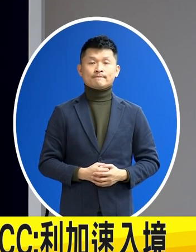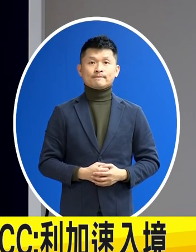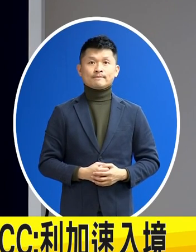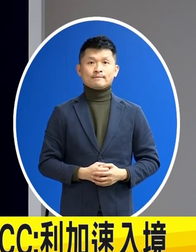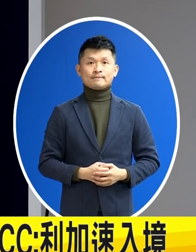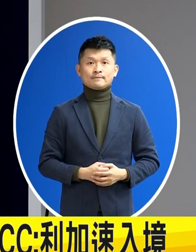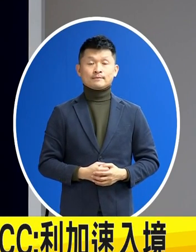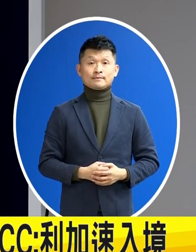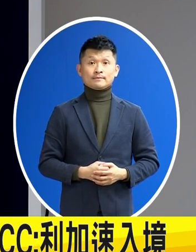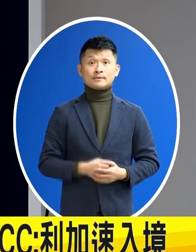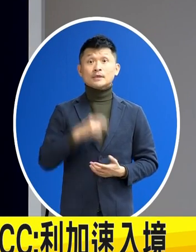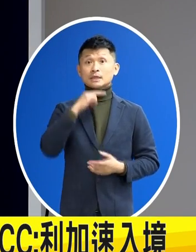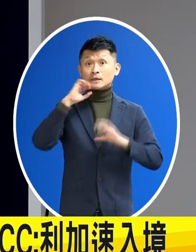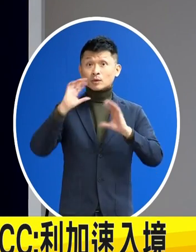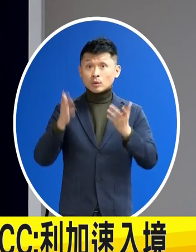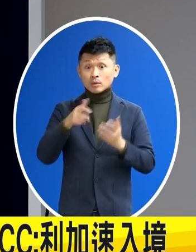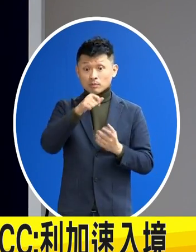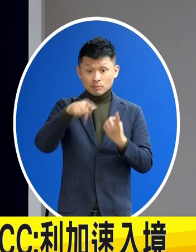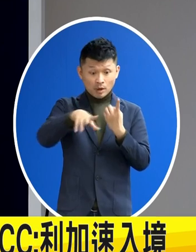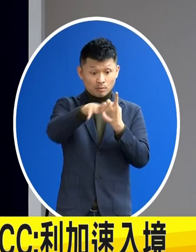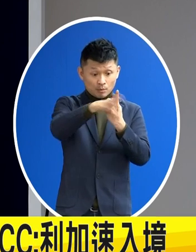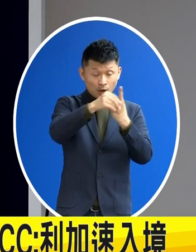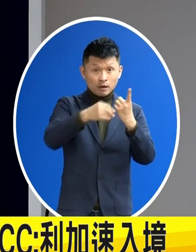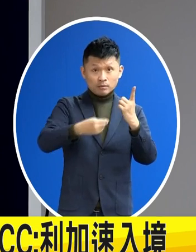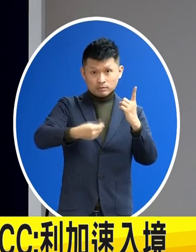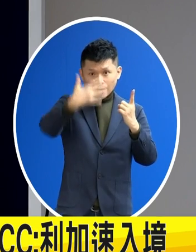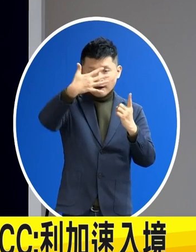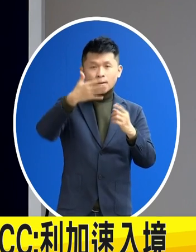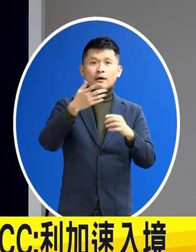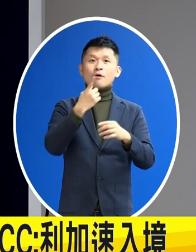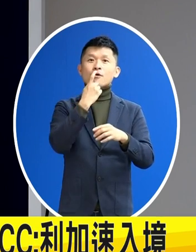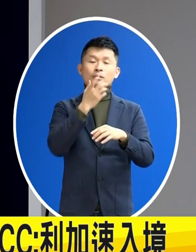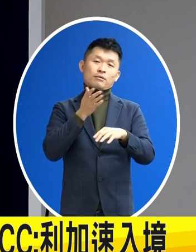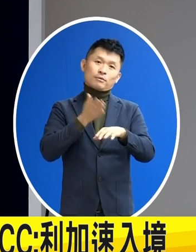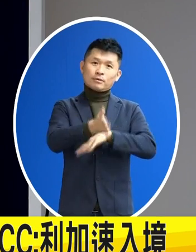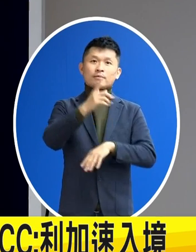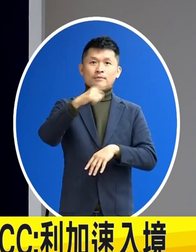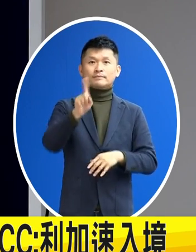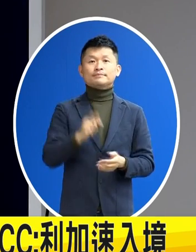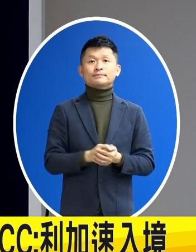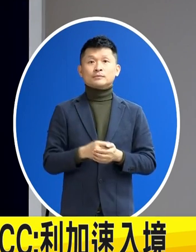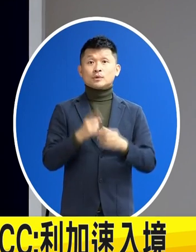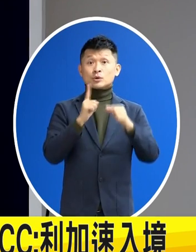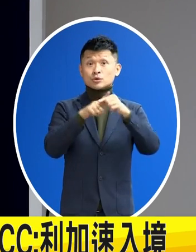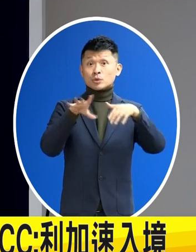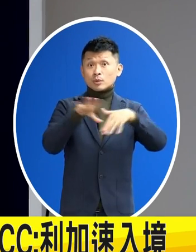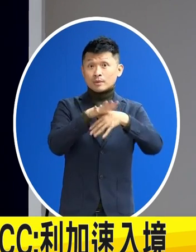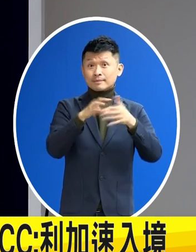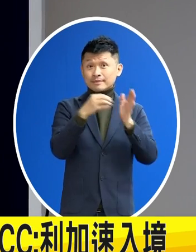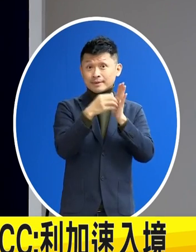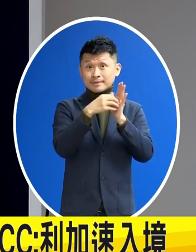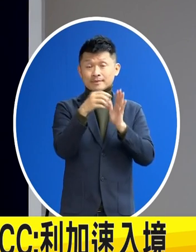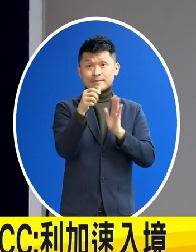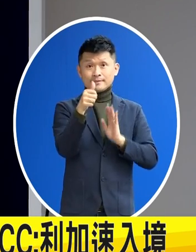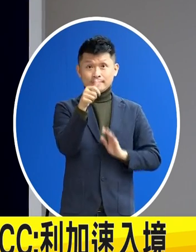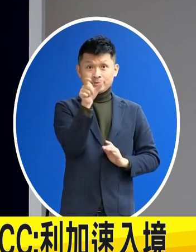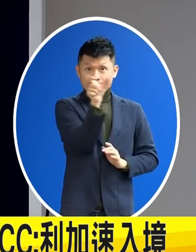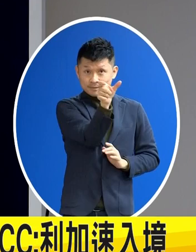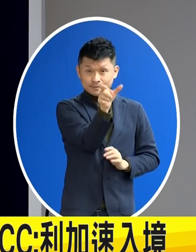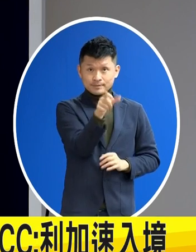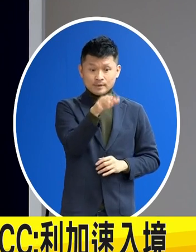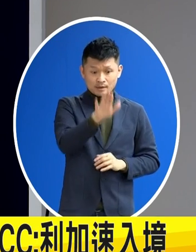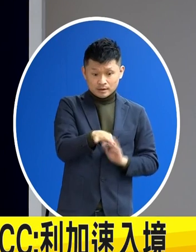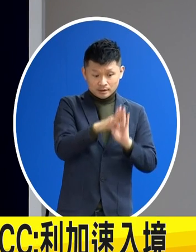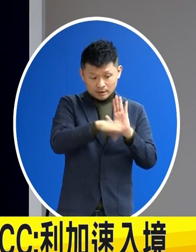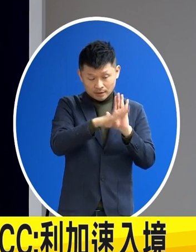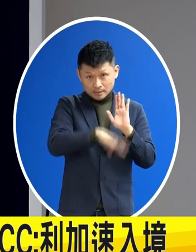好，我们现在看到的是疫情指挥中心的最新记者会，刚刚呢也讲到说，台湾的数位疫苗证明已经获得了欧盟的承